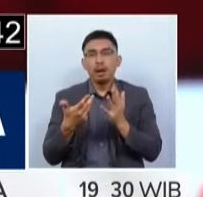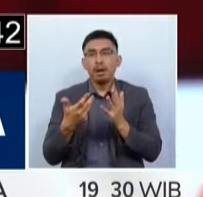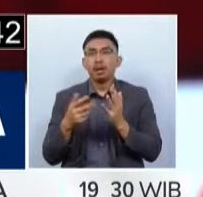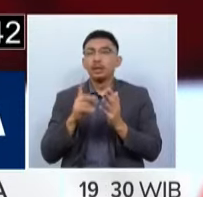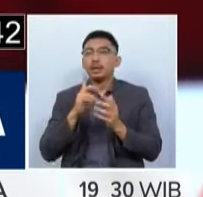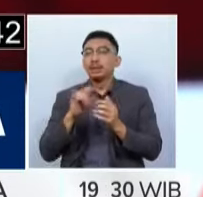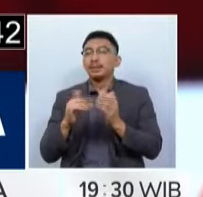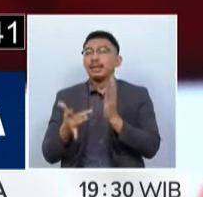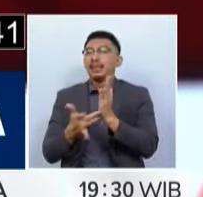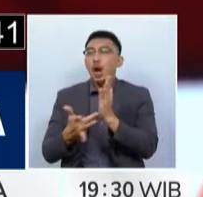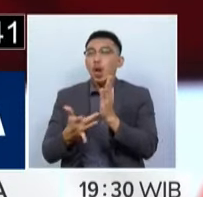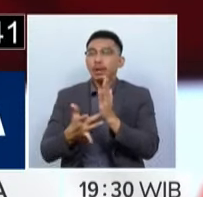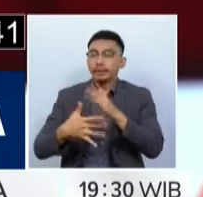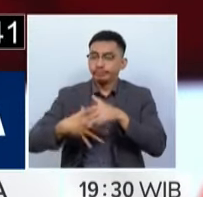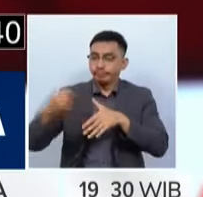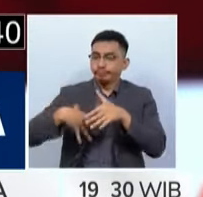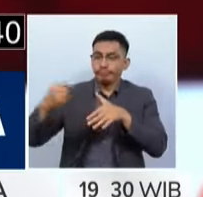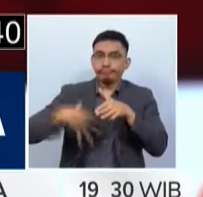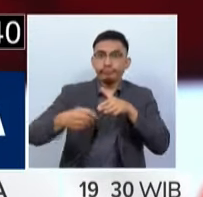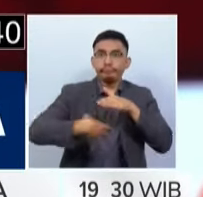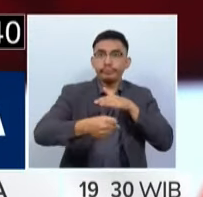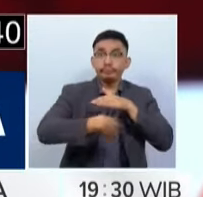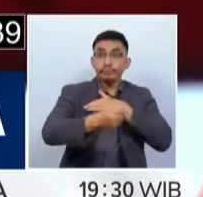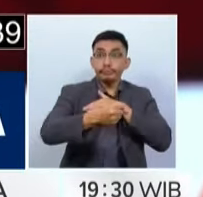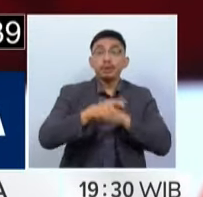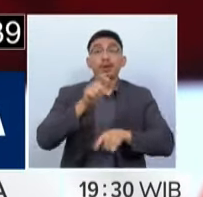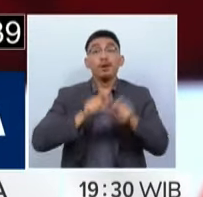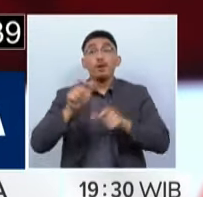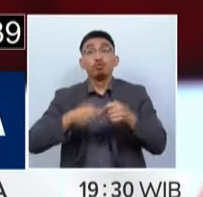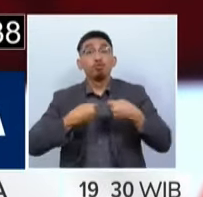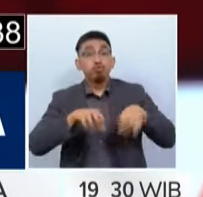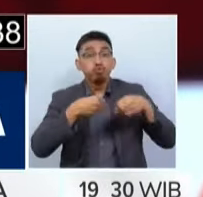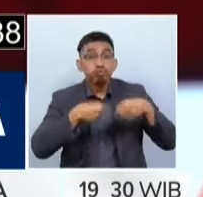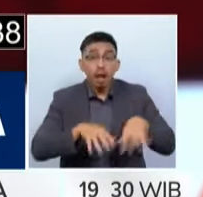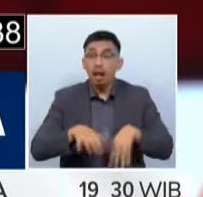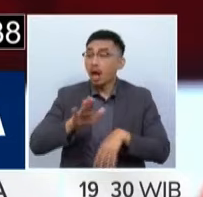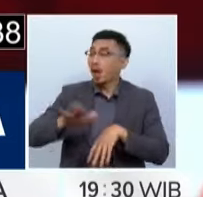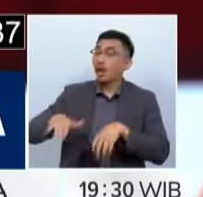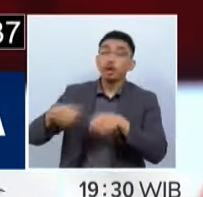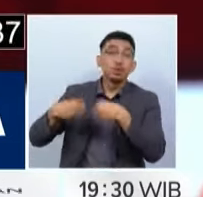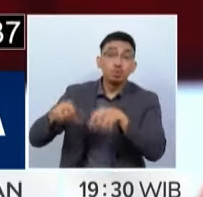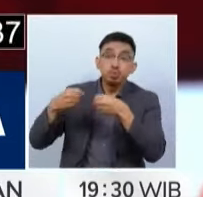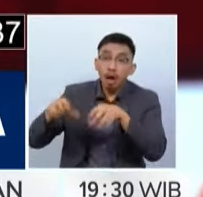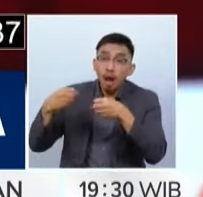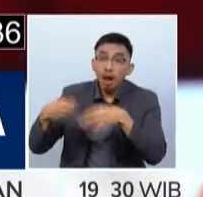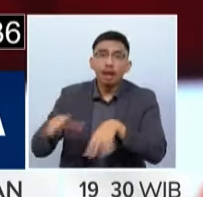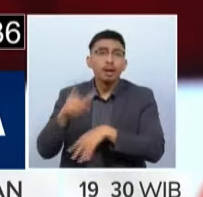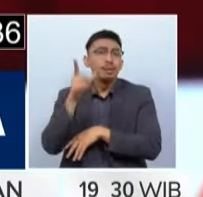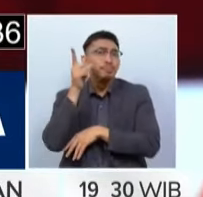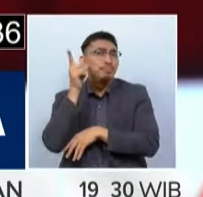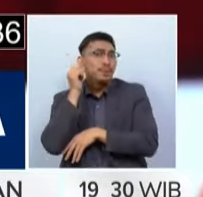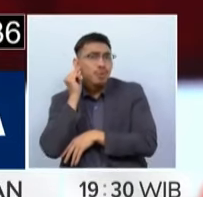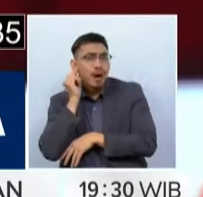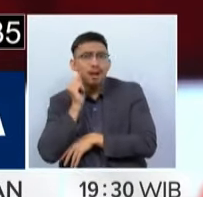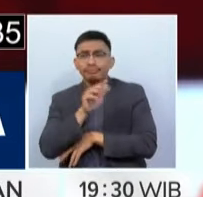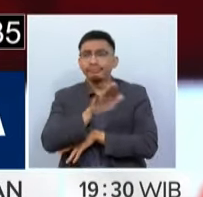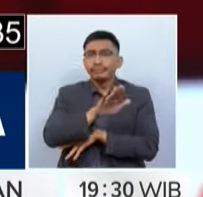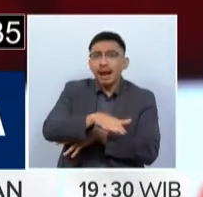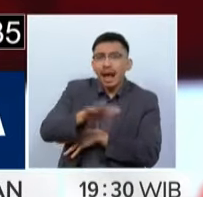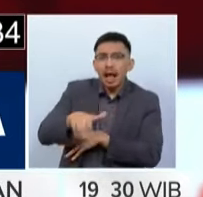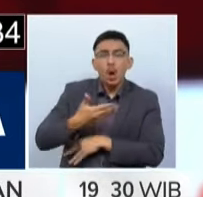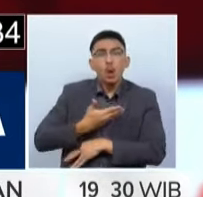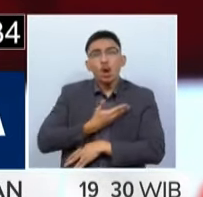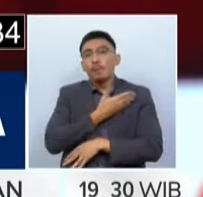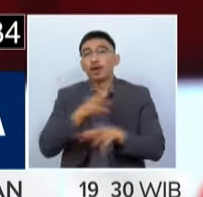attack perdagangan manusia perdagangan anak Bagaimana perempuan anak-anak menjadi korban lebih dari 3000